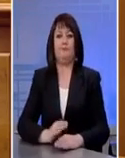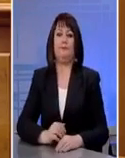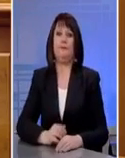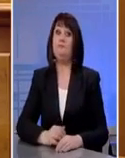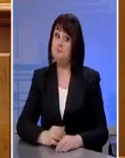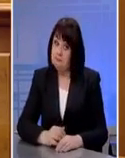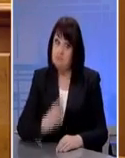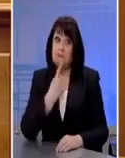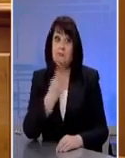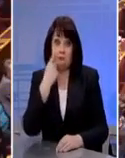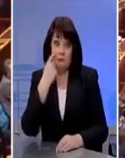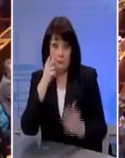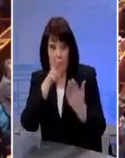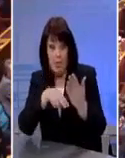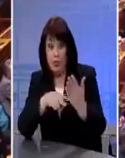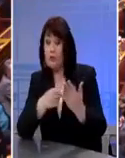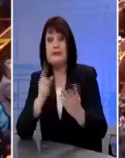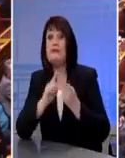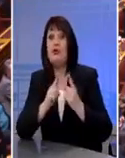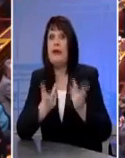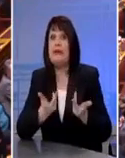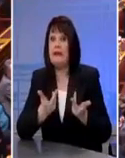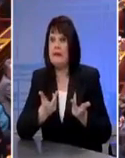Λέω, για δείξε μου τι.